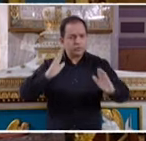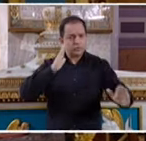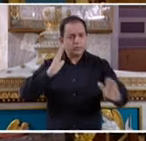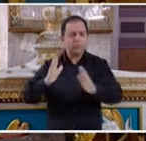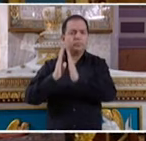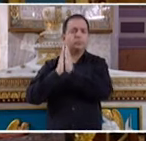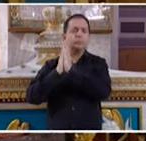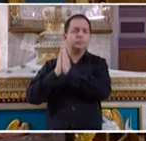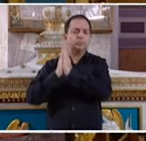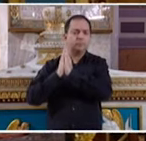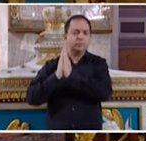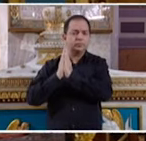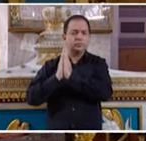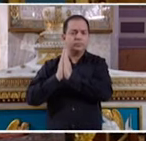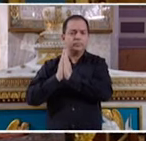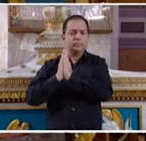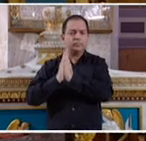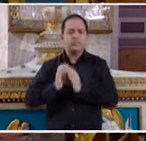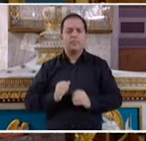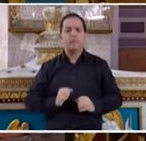του Κυρίου